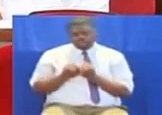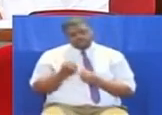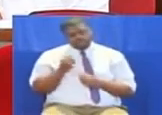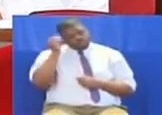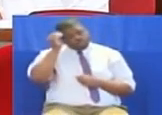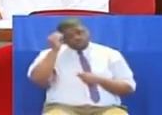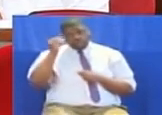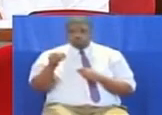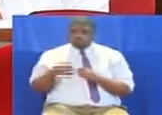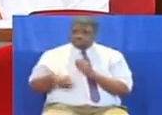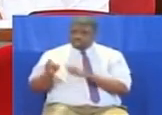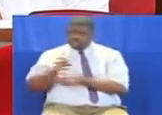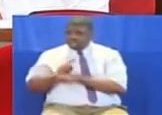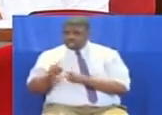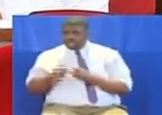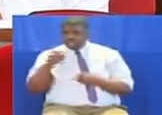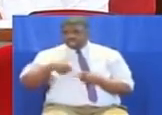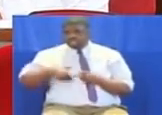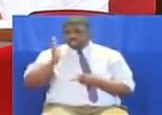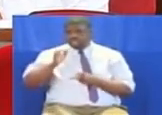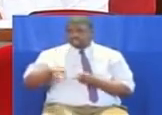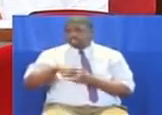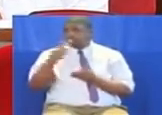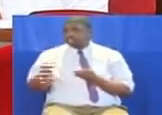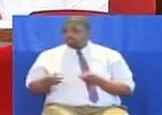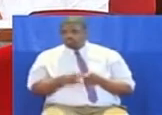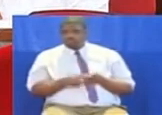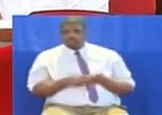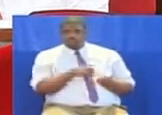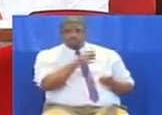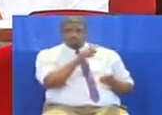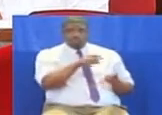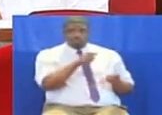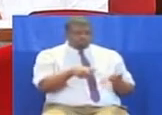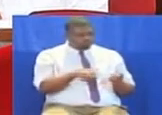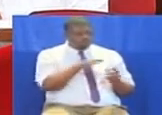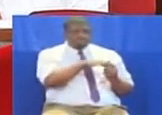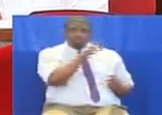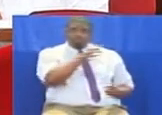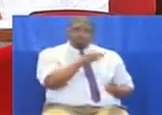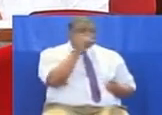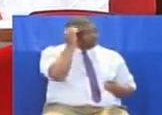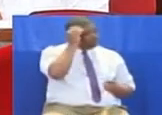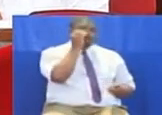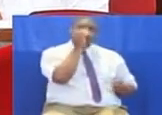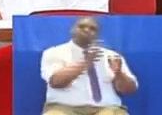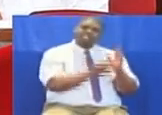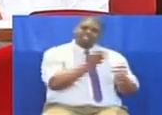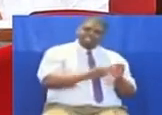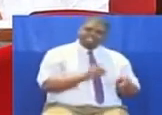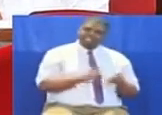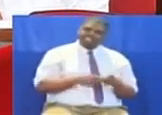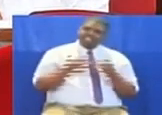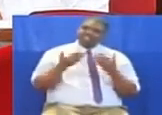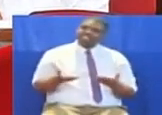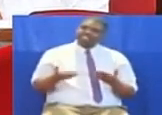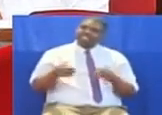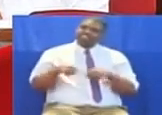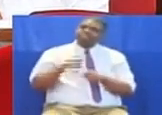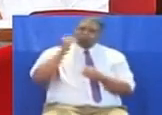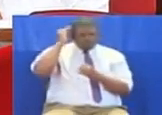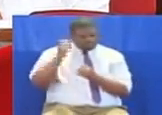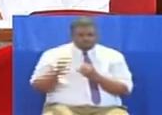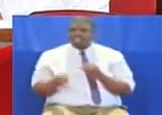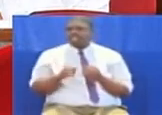ili serikali ikishindwa kutekeleza mawazo mbadala, watu wachague mawazo ambayo yako sahihi. Sasa sio mawazo mbadala, ni kupinga.